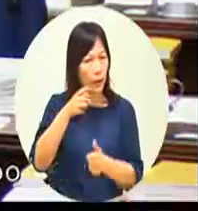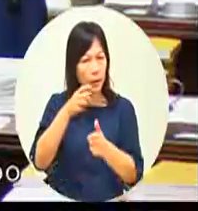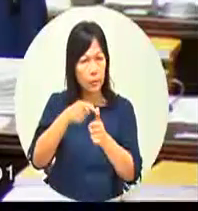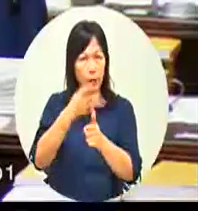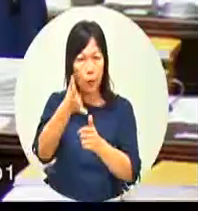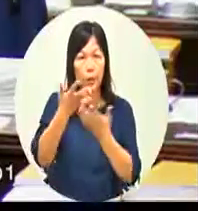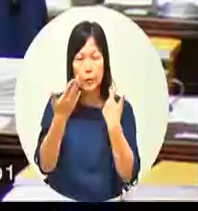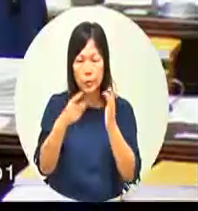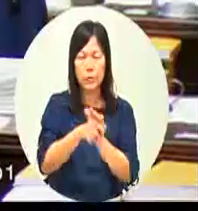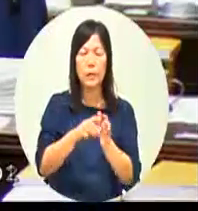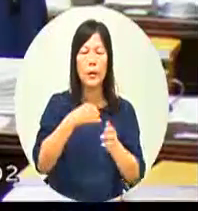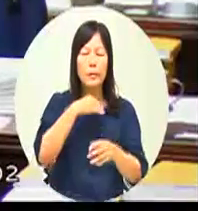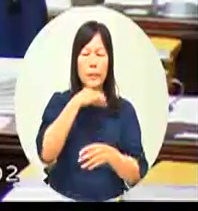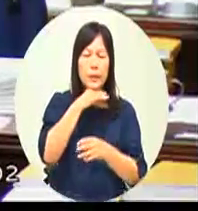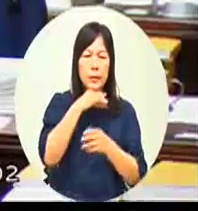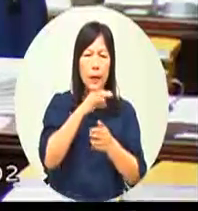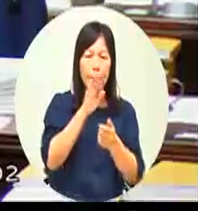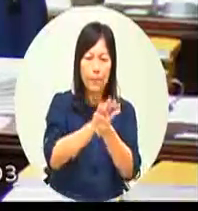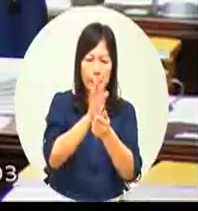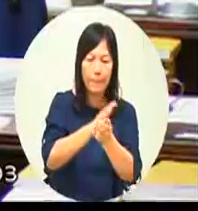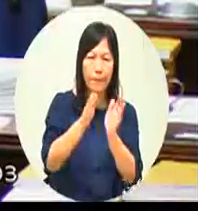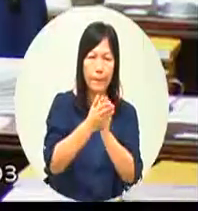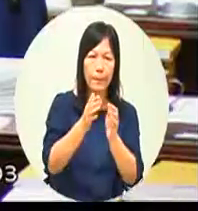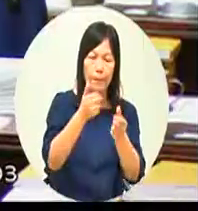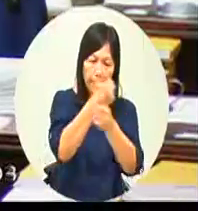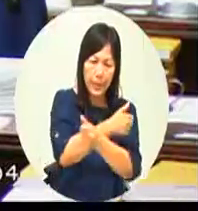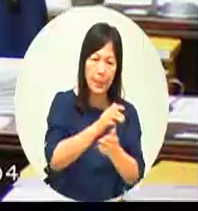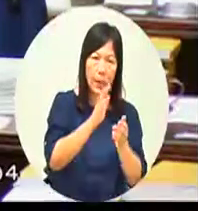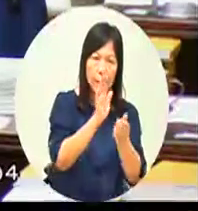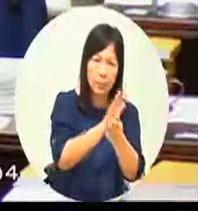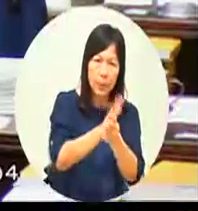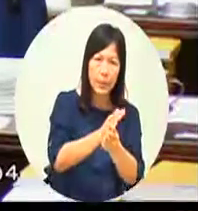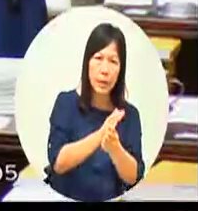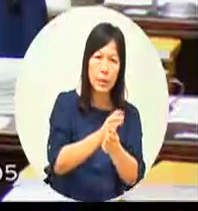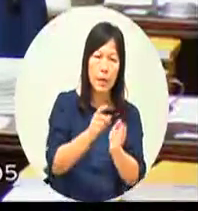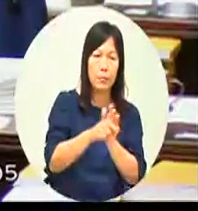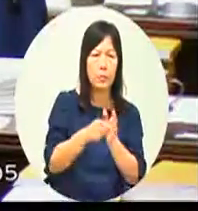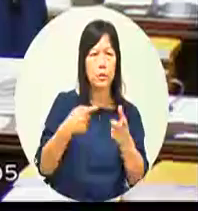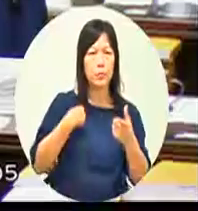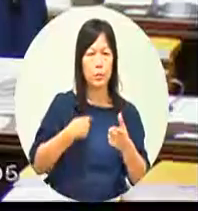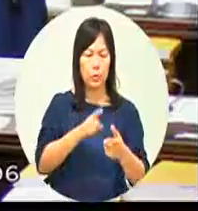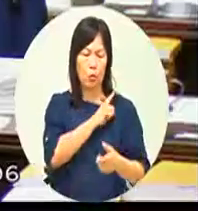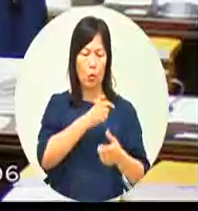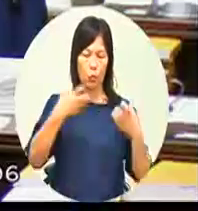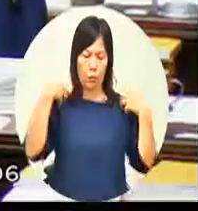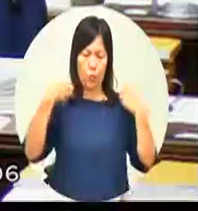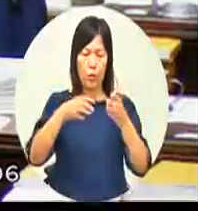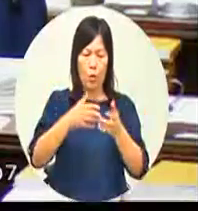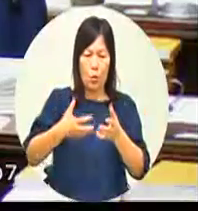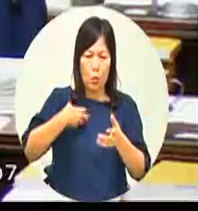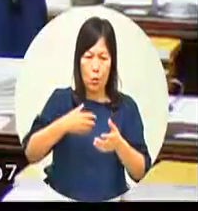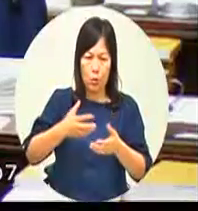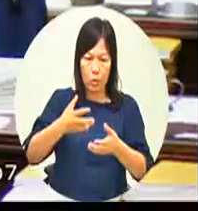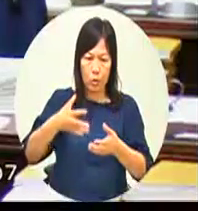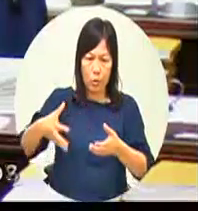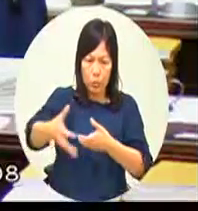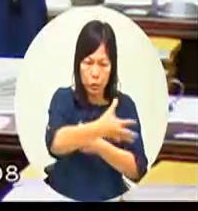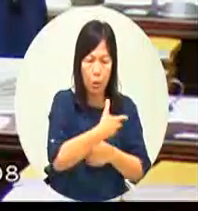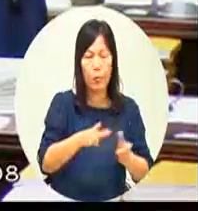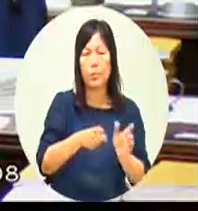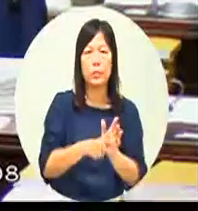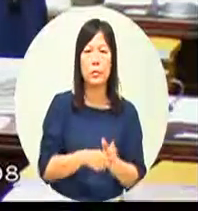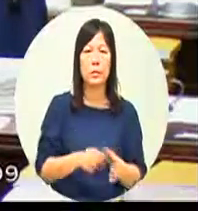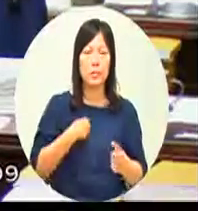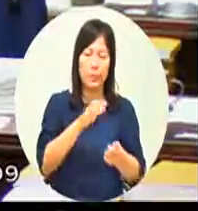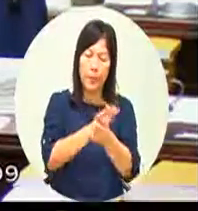有待处理废弃物的，我所谓待回就是说不是你清洁队收运进来的，这才是这个待处理废弃